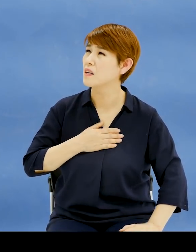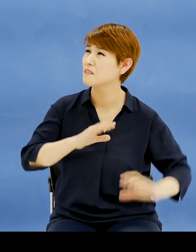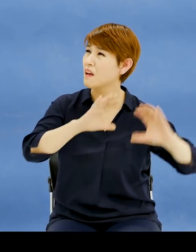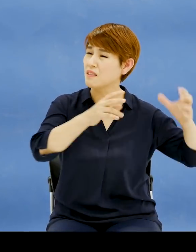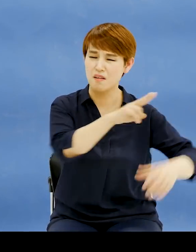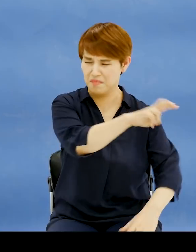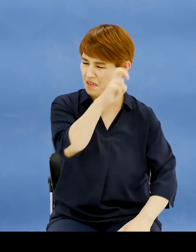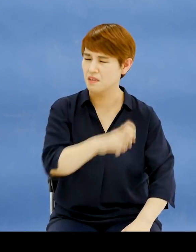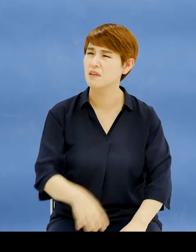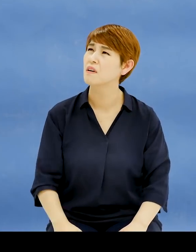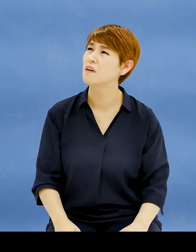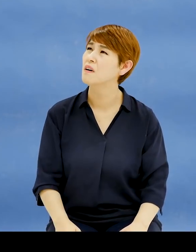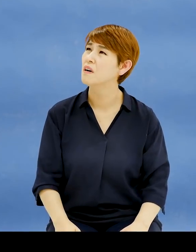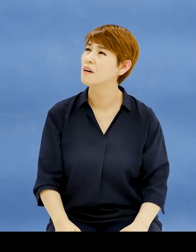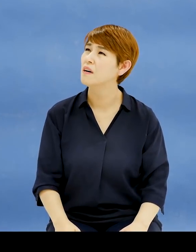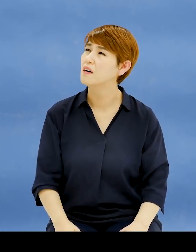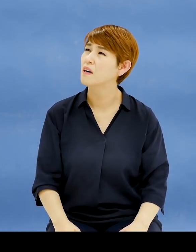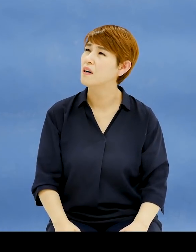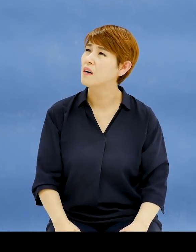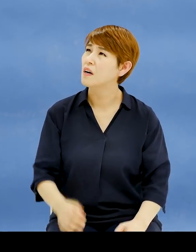세상에 이제는 싫어졌어요.